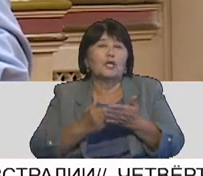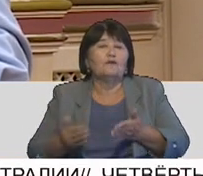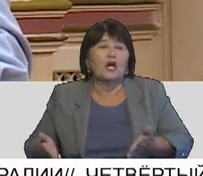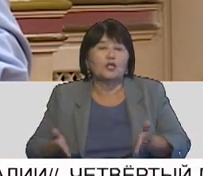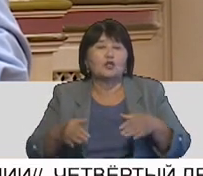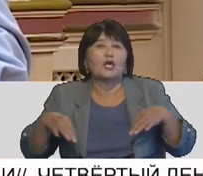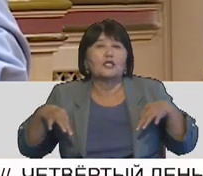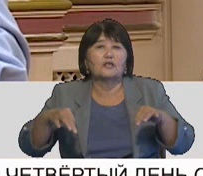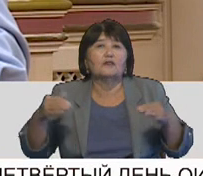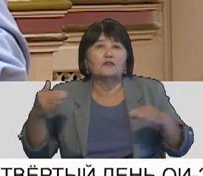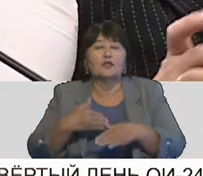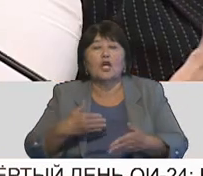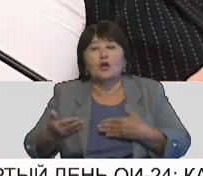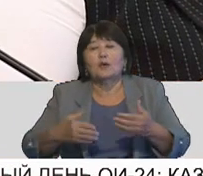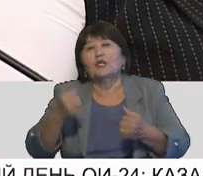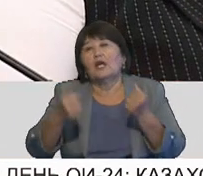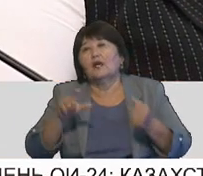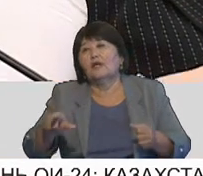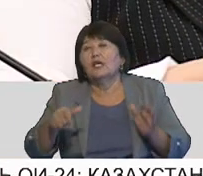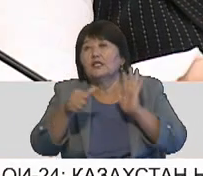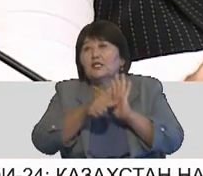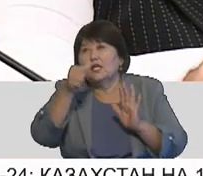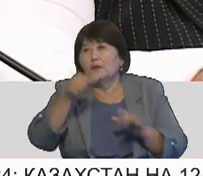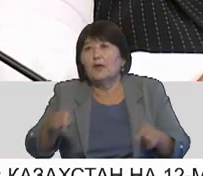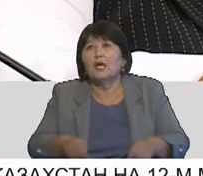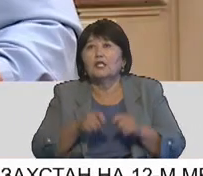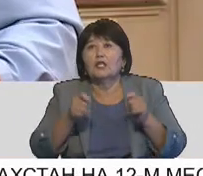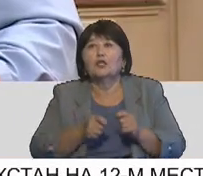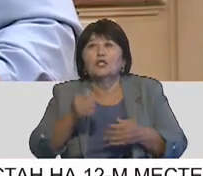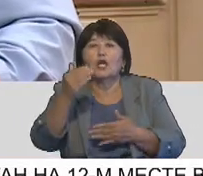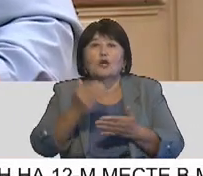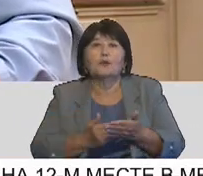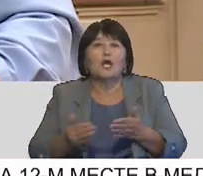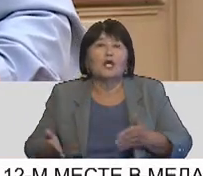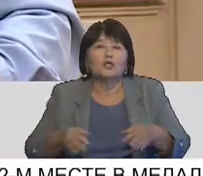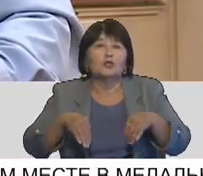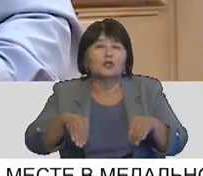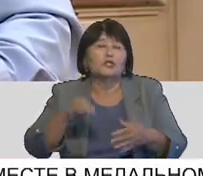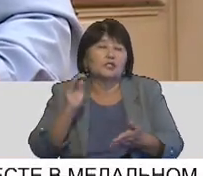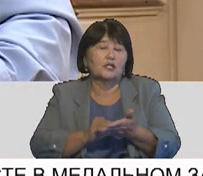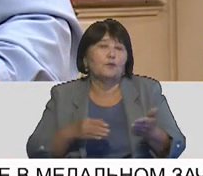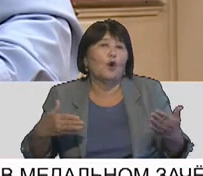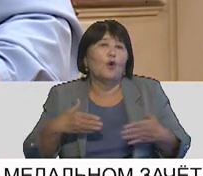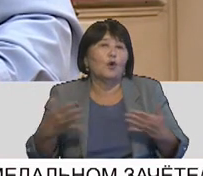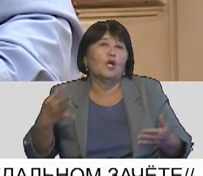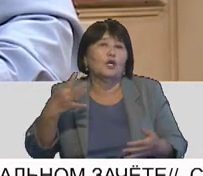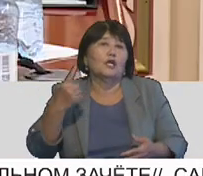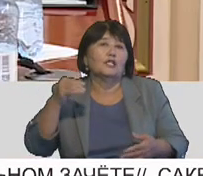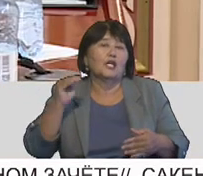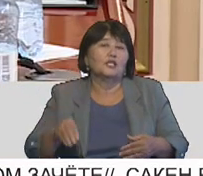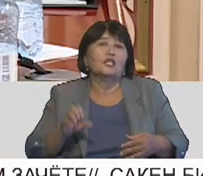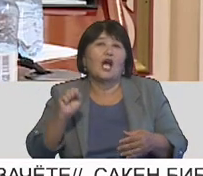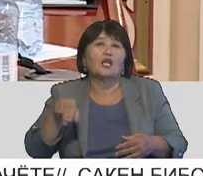движения водителями и пешеходами за 6 месяцев за нарушения правил дорожного движения заполнены около 40.000 административных